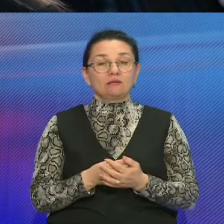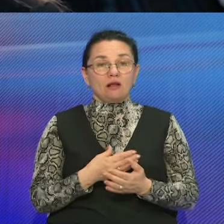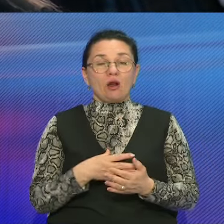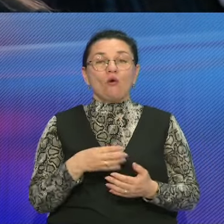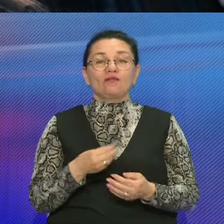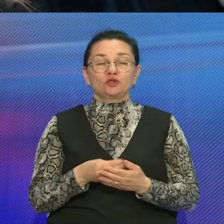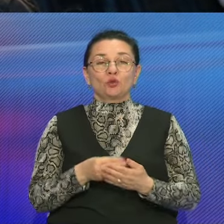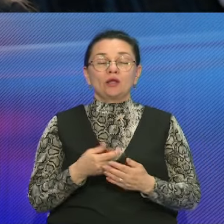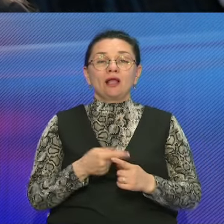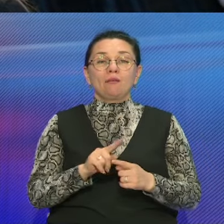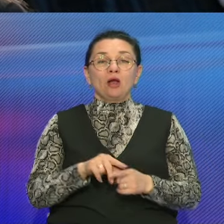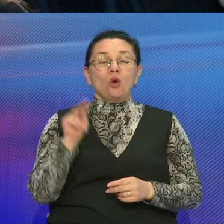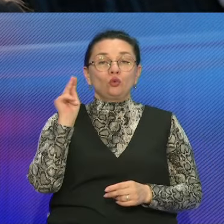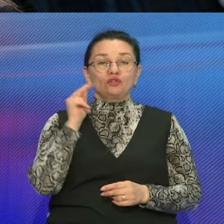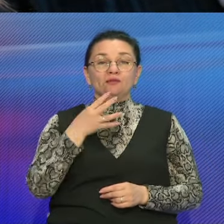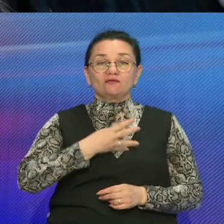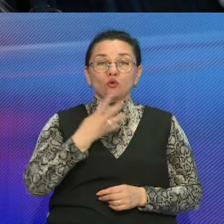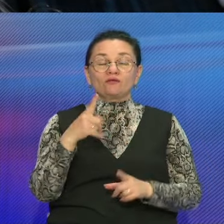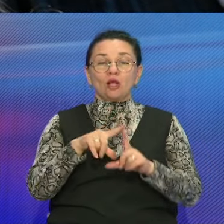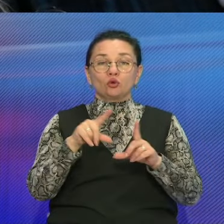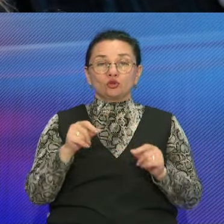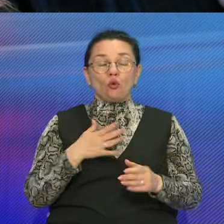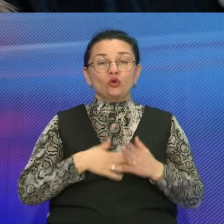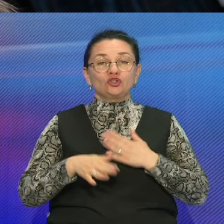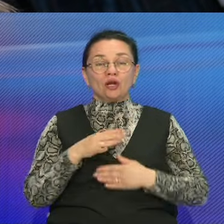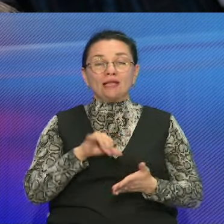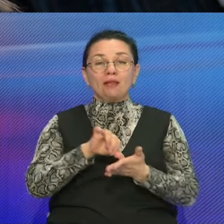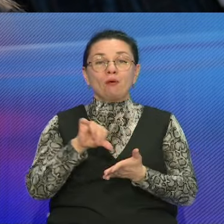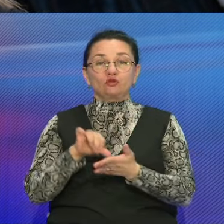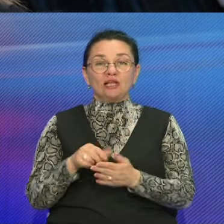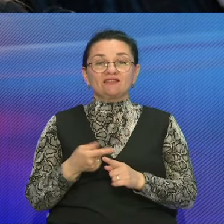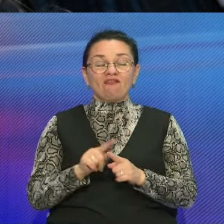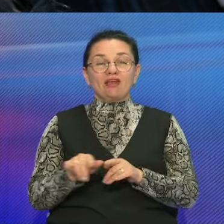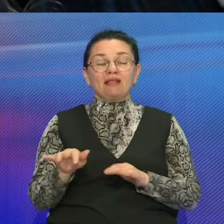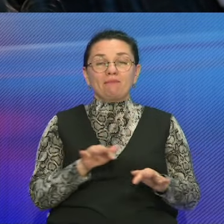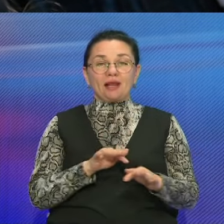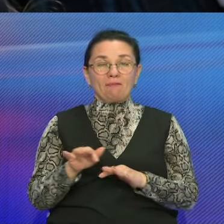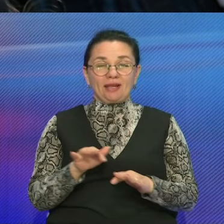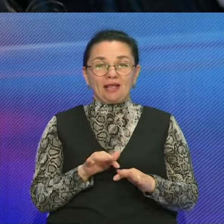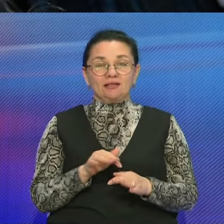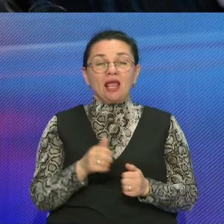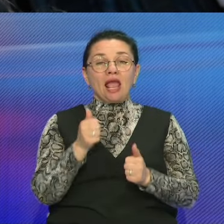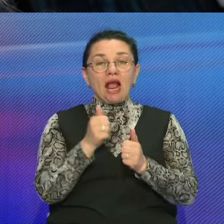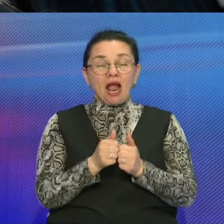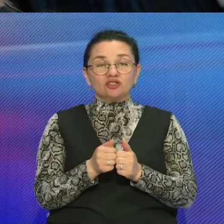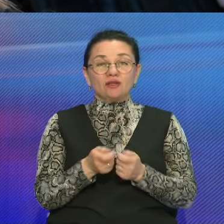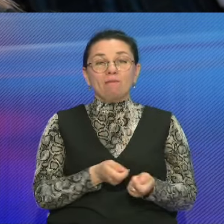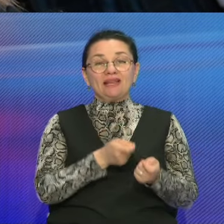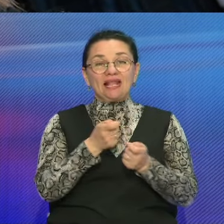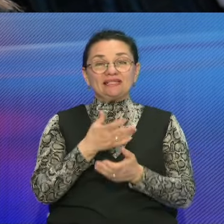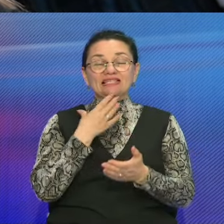с учащимся 42-й школы очень рады поучаствовать в проекте «Живая память благодарных поколений». Каждый из учащихся приносил монеты,